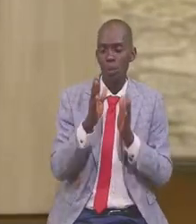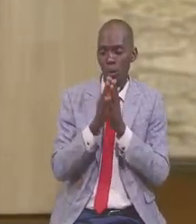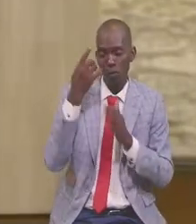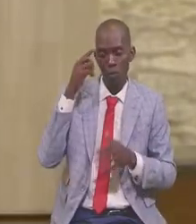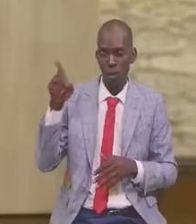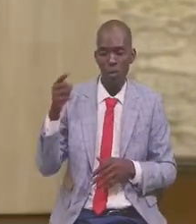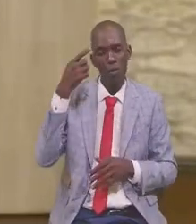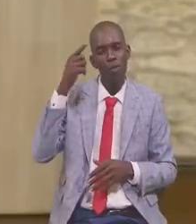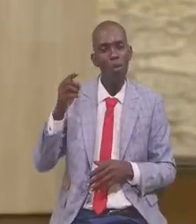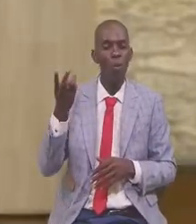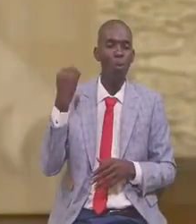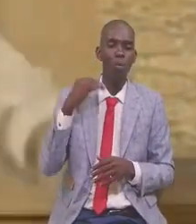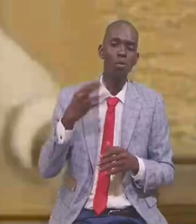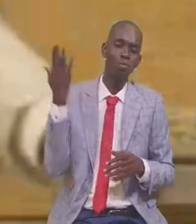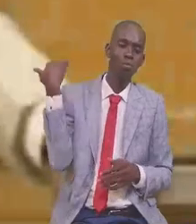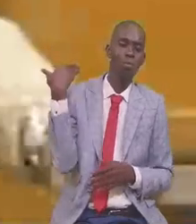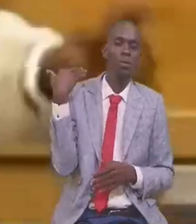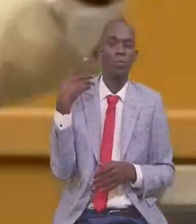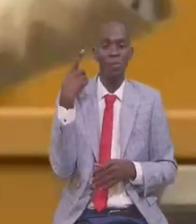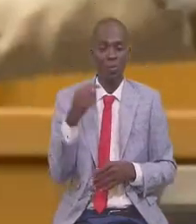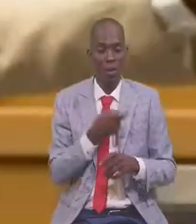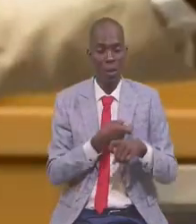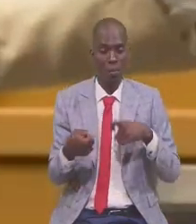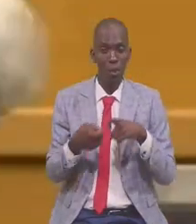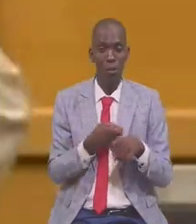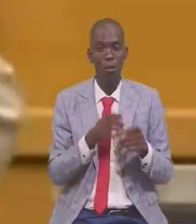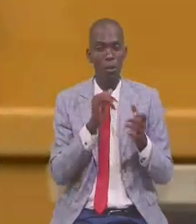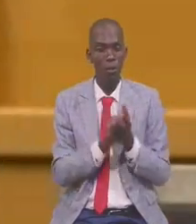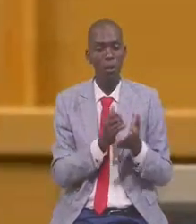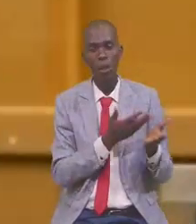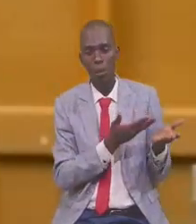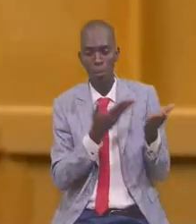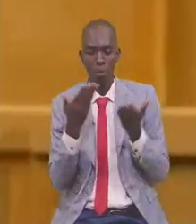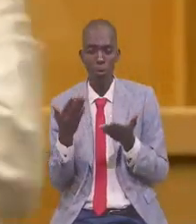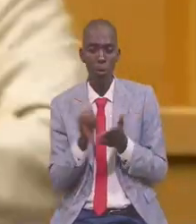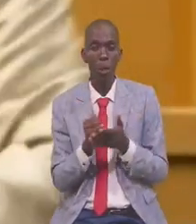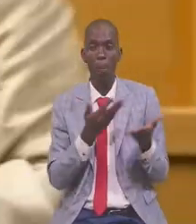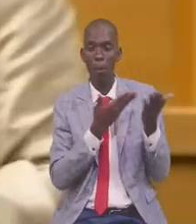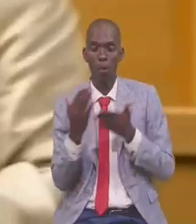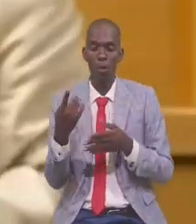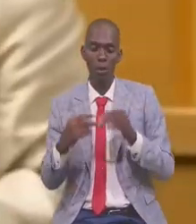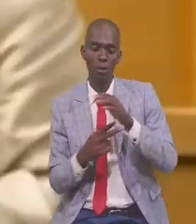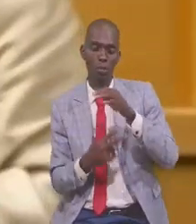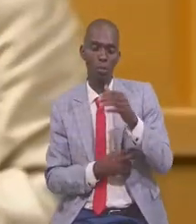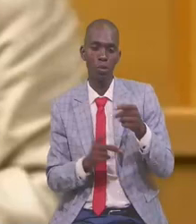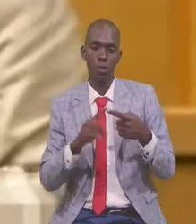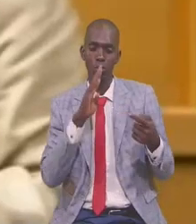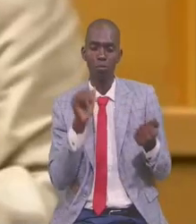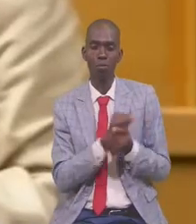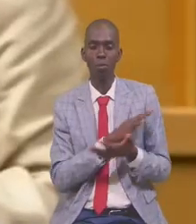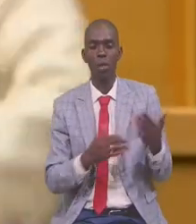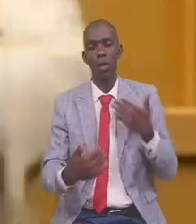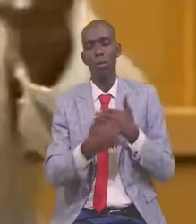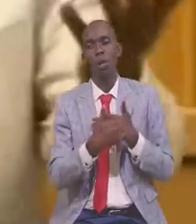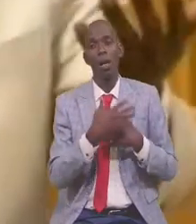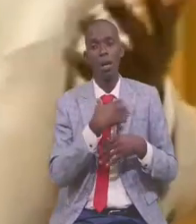maintenant. La persécution avait brûlé les ponts derrière. Ici maintenant, on nous dit qu'il a prêché Christ. Et